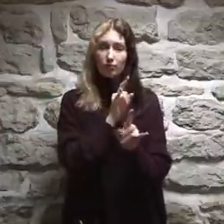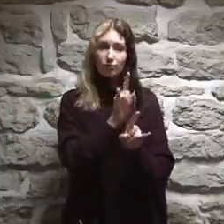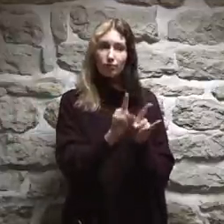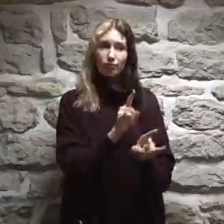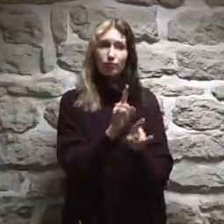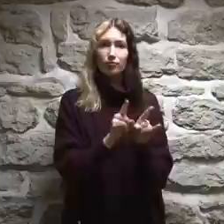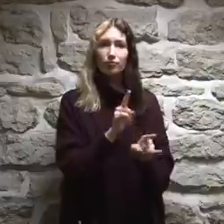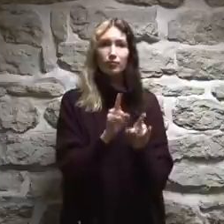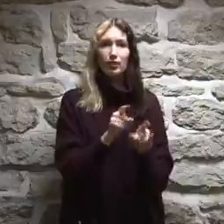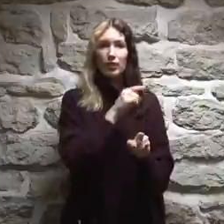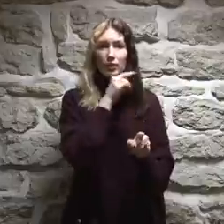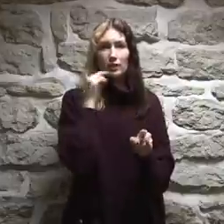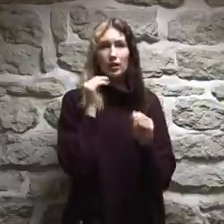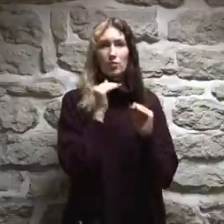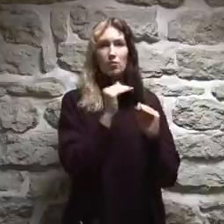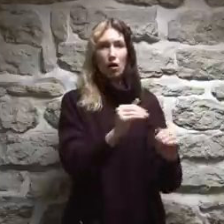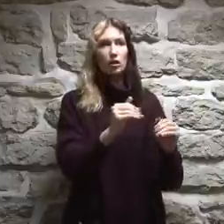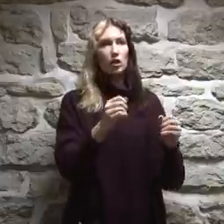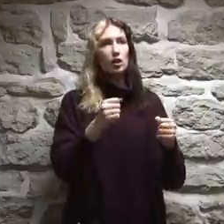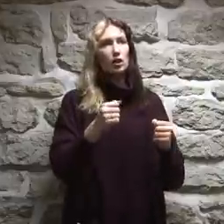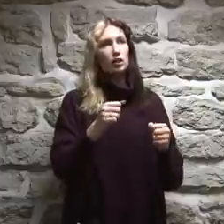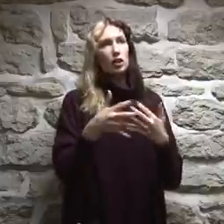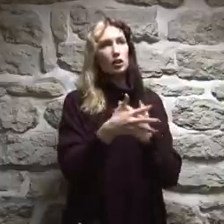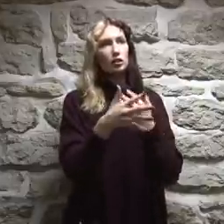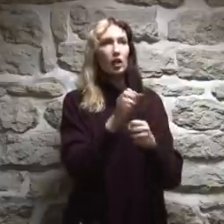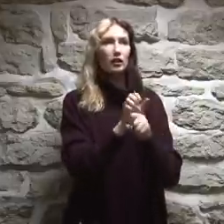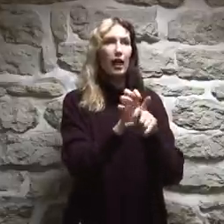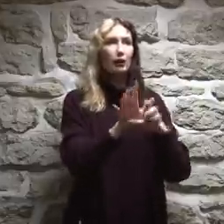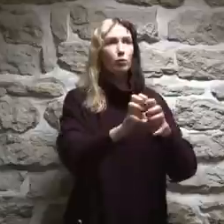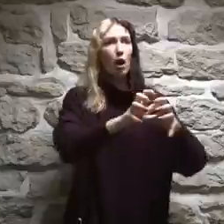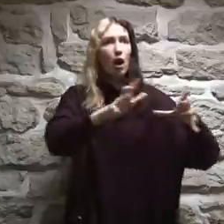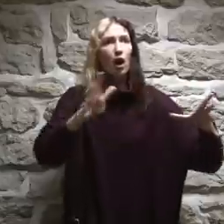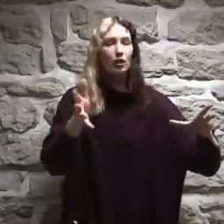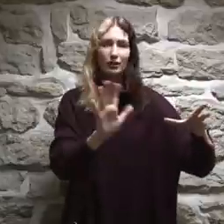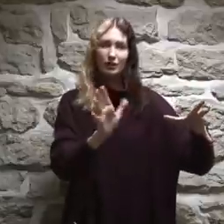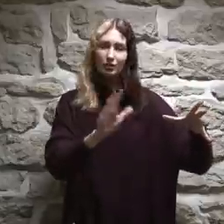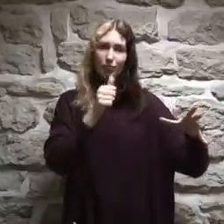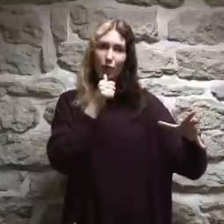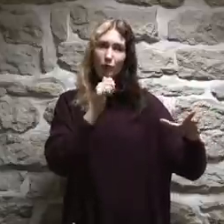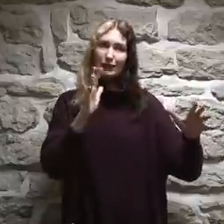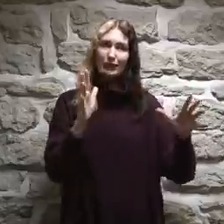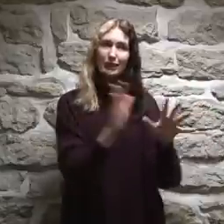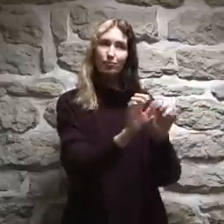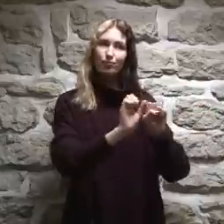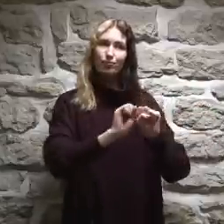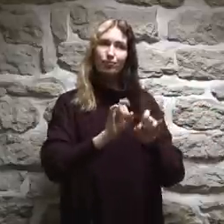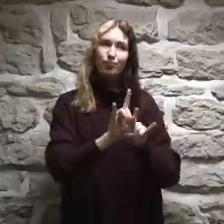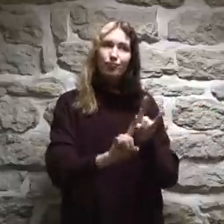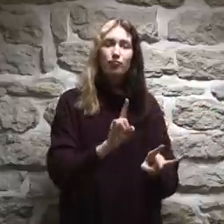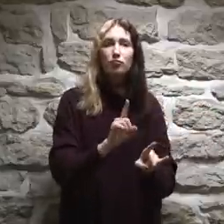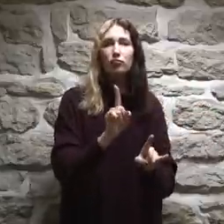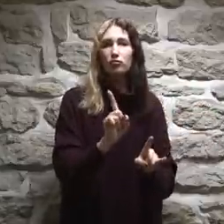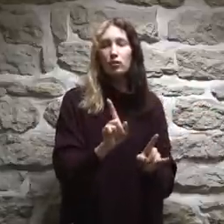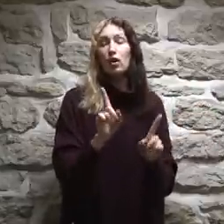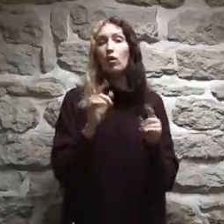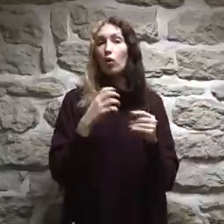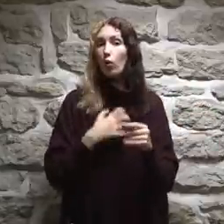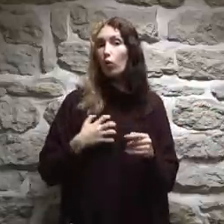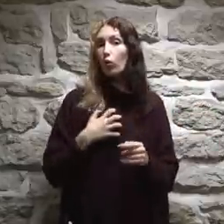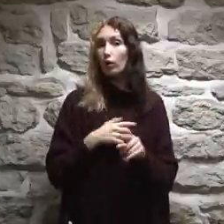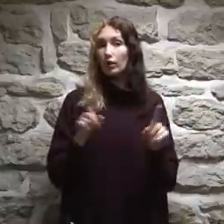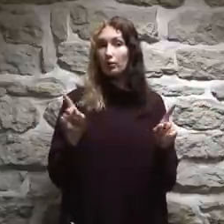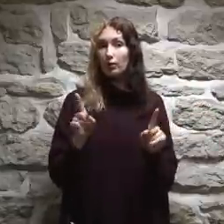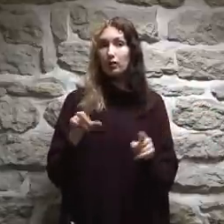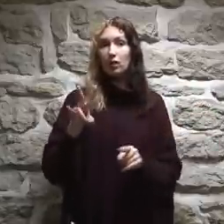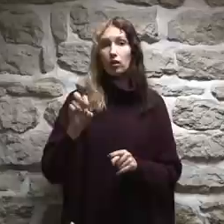sõjategevuse laiendamisest hoiduma, aga paraku mingeid märke sellest ei ole. Aga oluline on see, et me